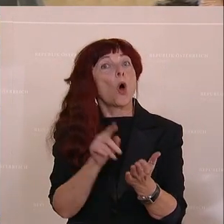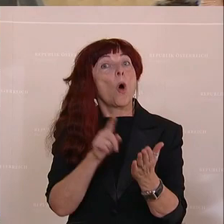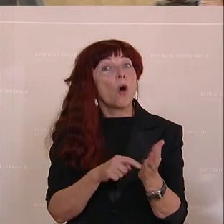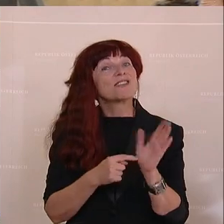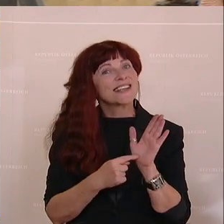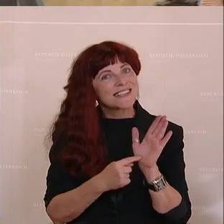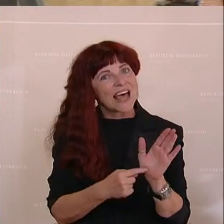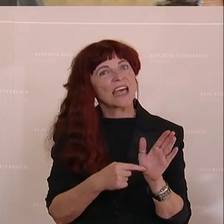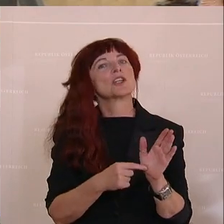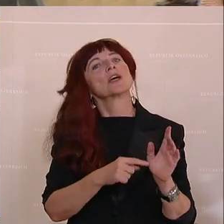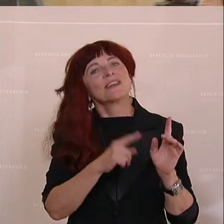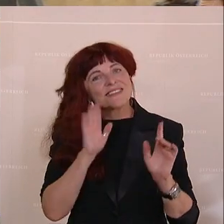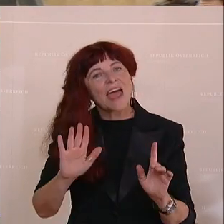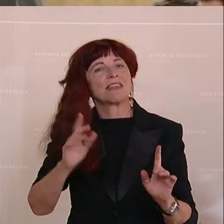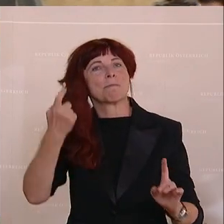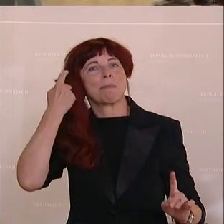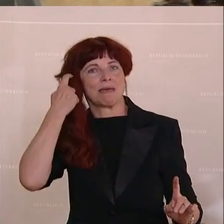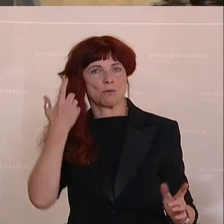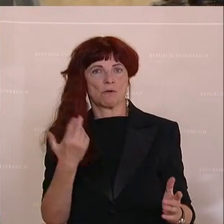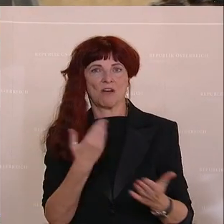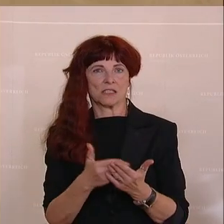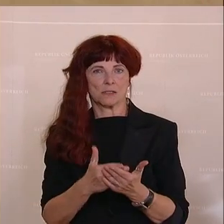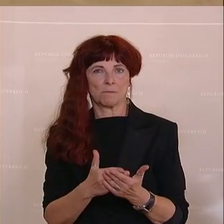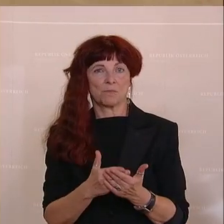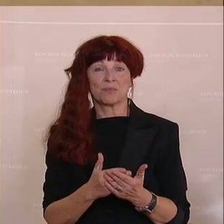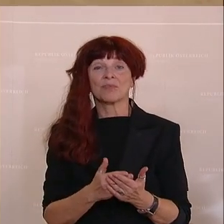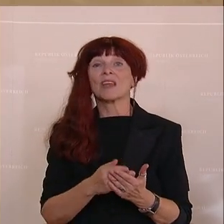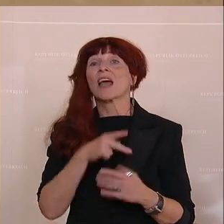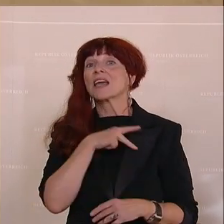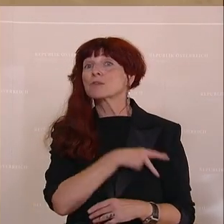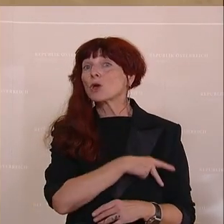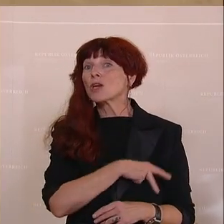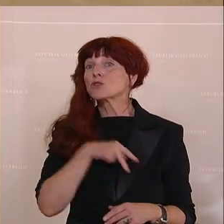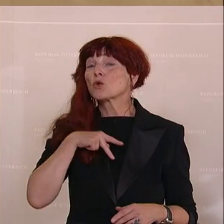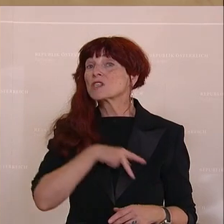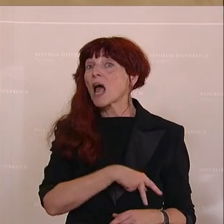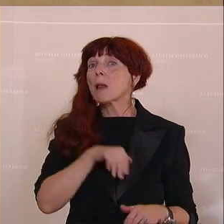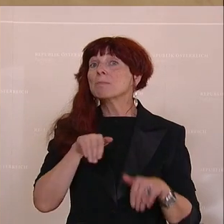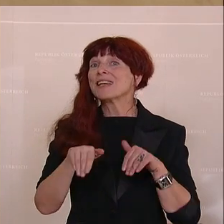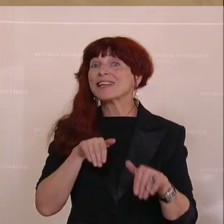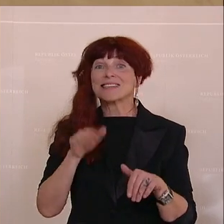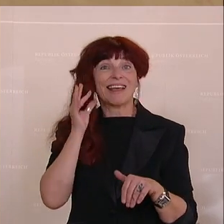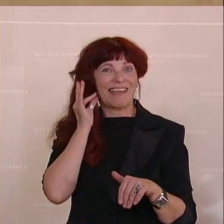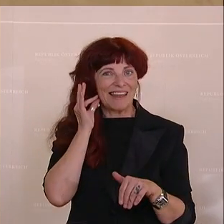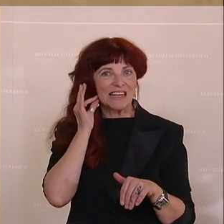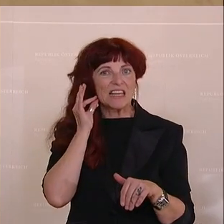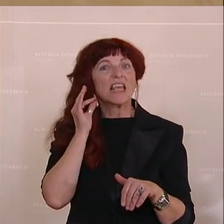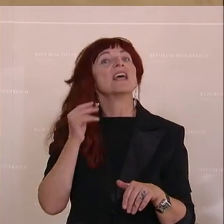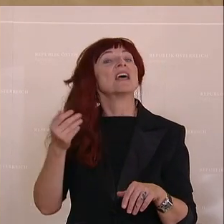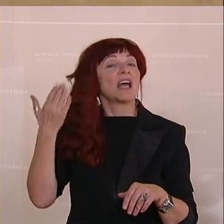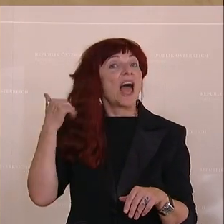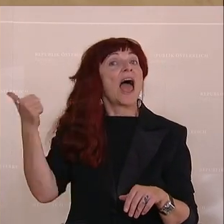beschreibt. Weil wissen Sie, wie oft unter SPÖ-Sozialministerinnen Einmalzahlungen im Rahmen